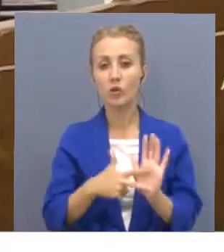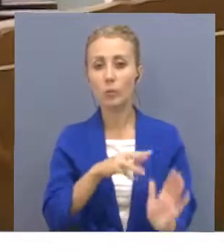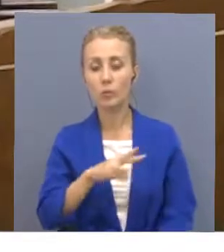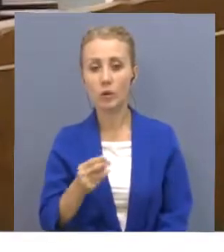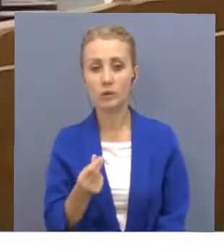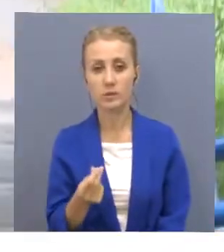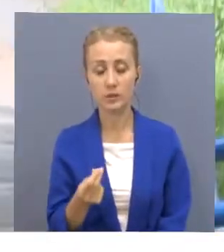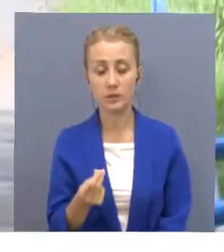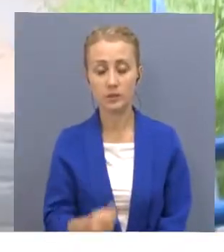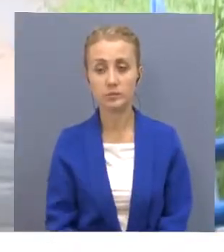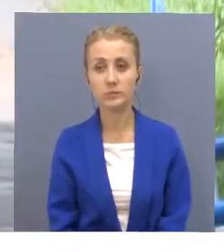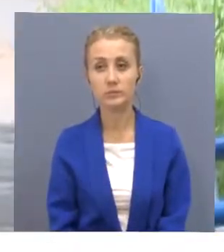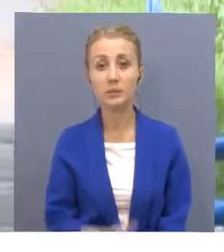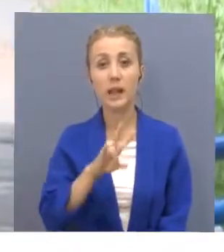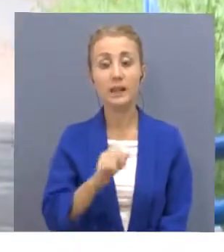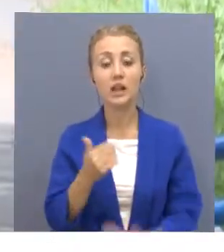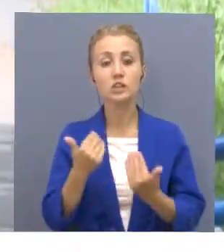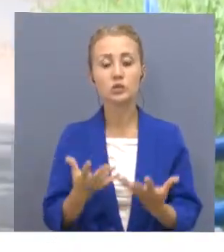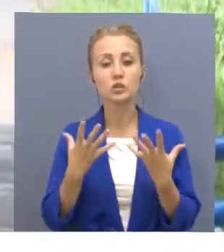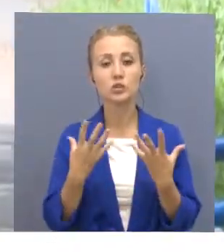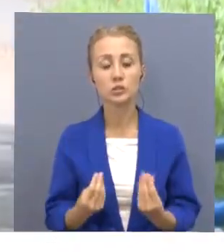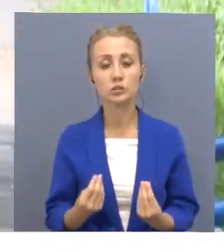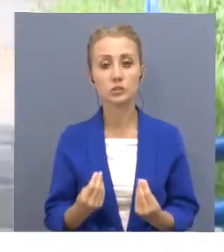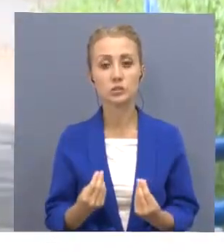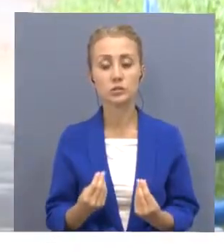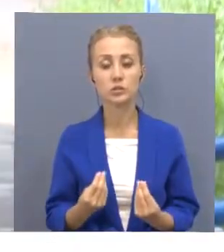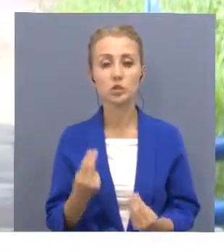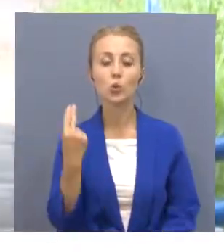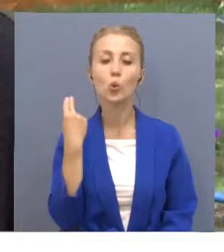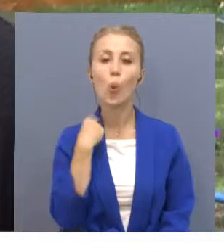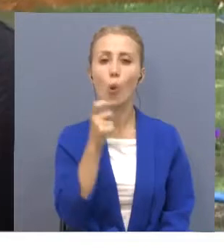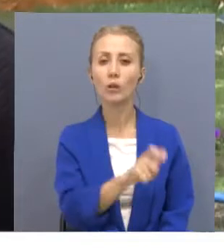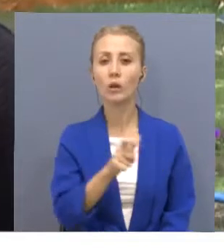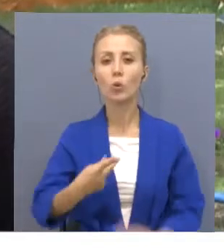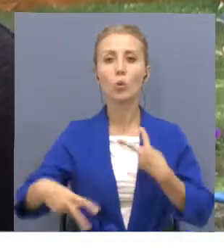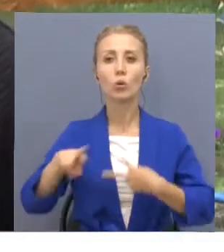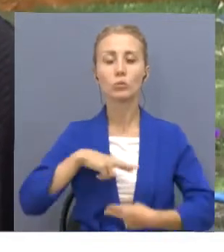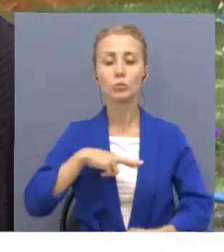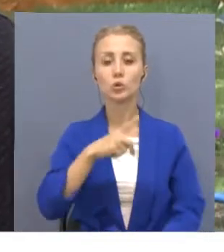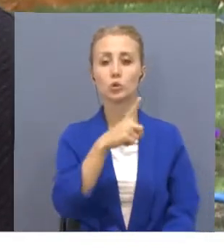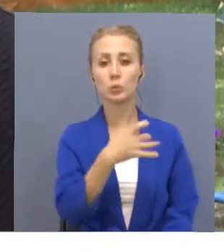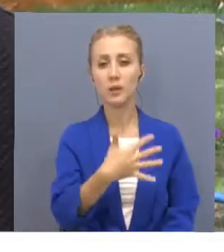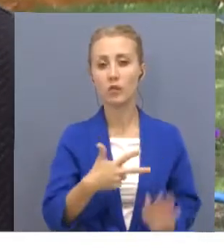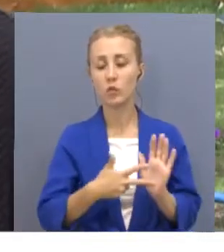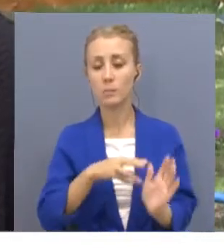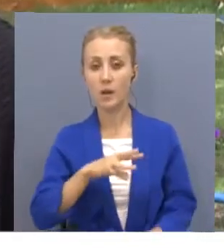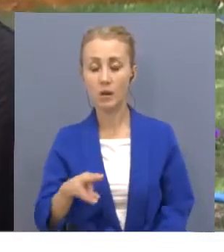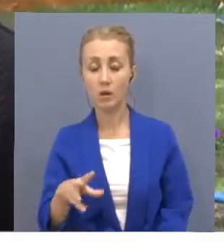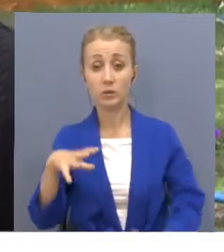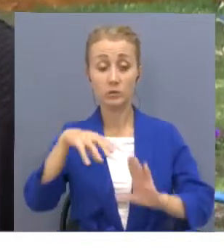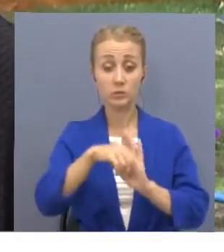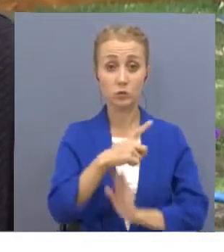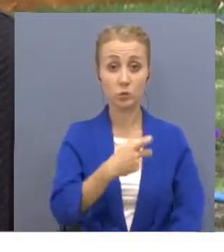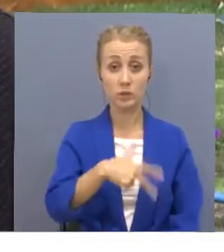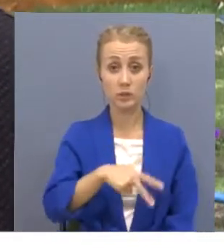миллионов тенге. На сегодняшний день дебиторская задолженность составляет по городу Кокшетау около 158 миллионов. Из них